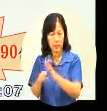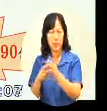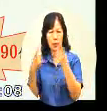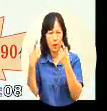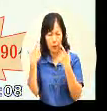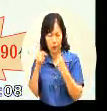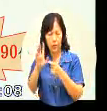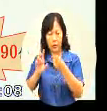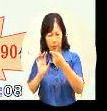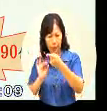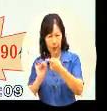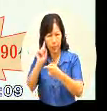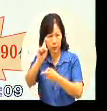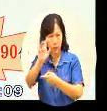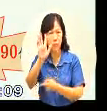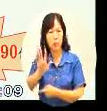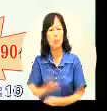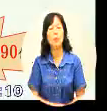哦。